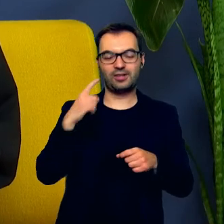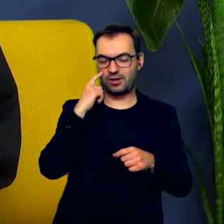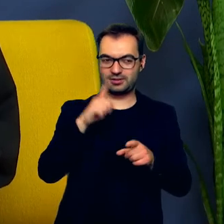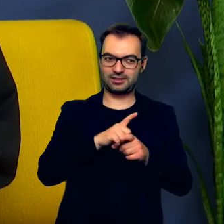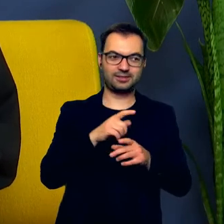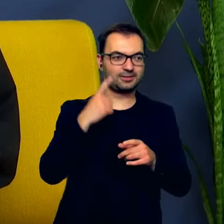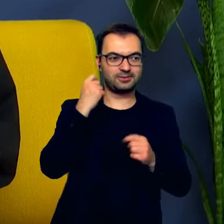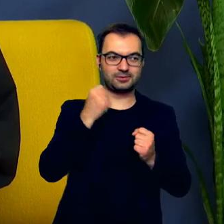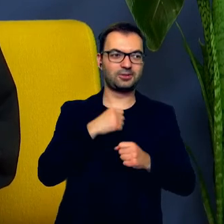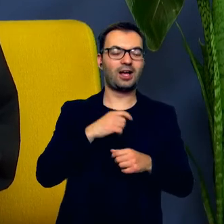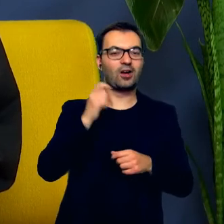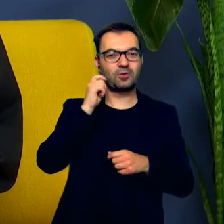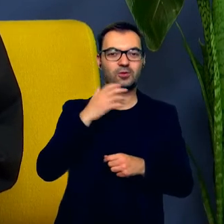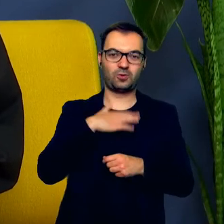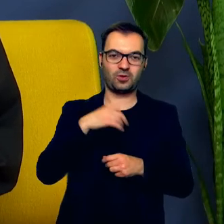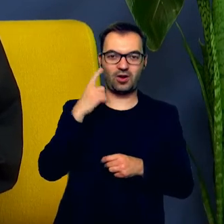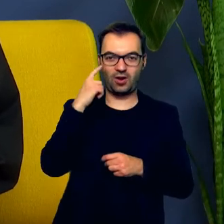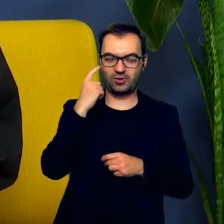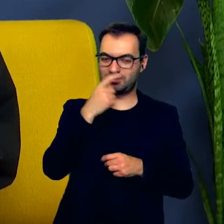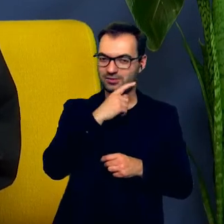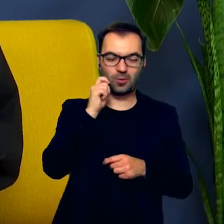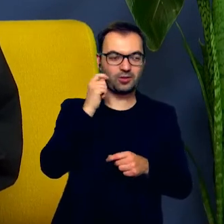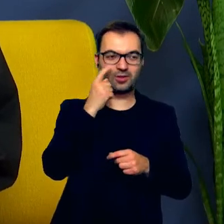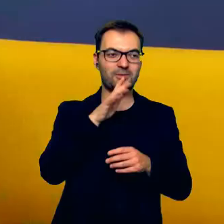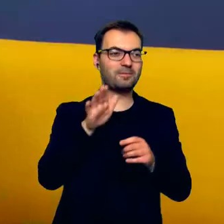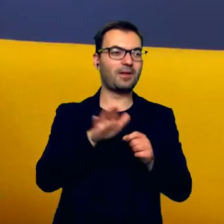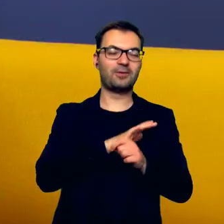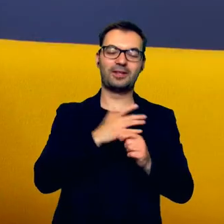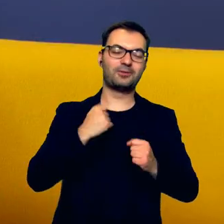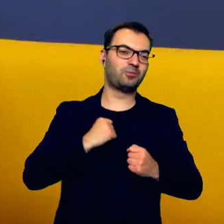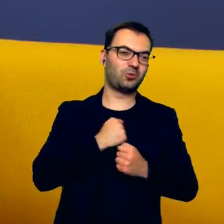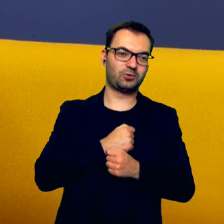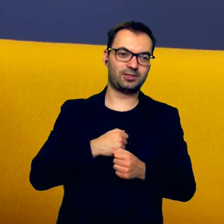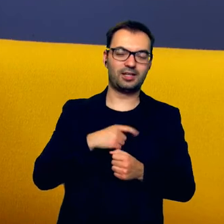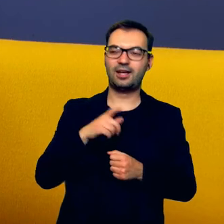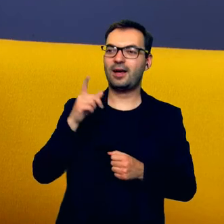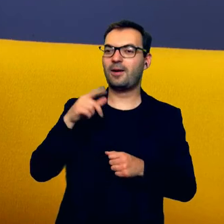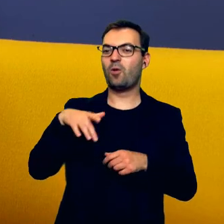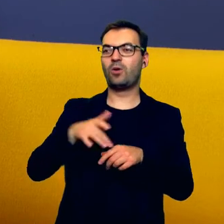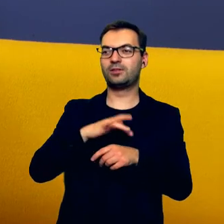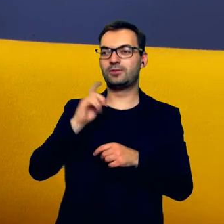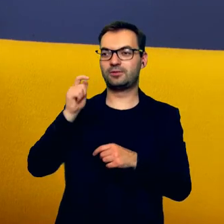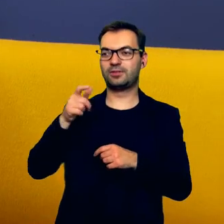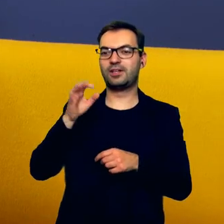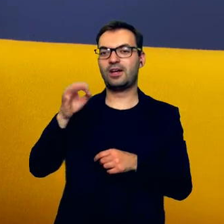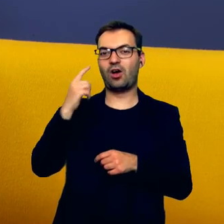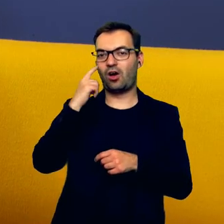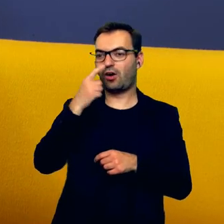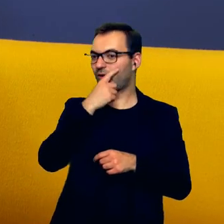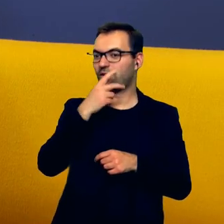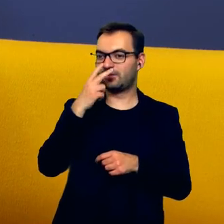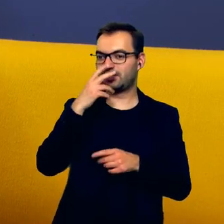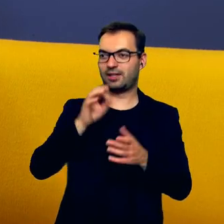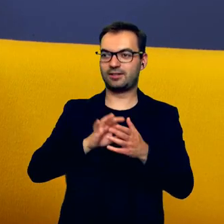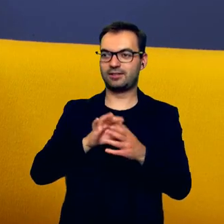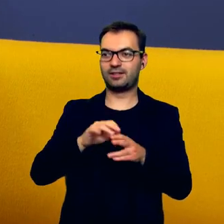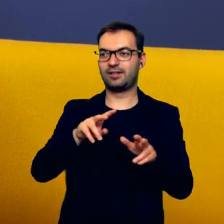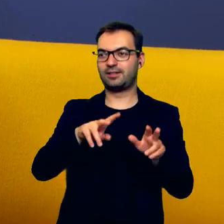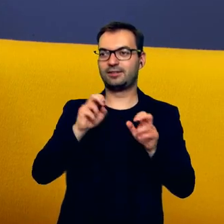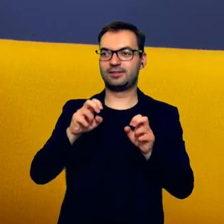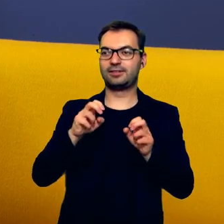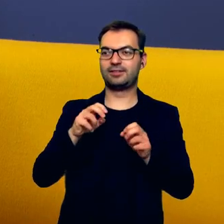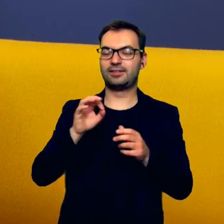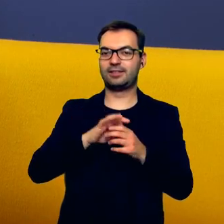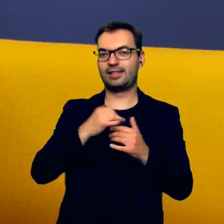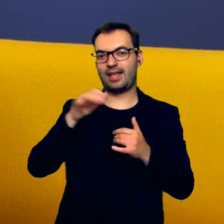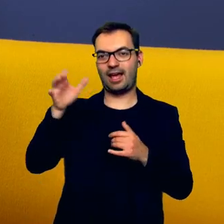pełne melancholii. Oczywiście, a Popielski tam... lubi kobiece oczy pełne melancholii. Tak jest. Popielski jednej kobiecie mówi, że w jej oczach widać, to akurat zaczerpnąłem